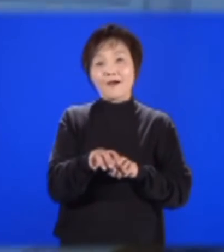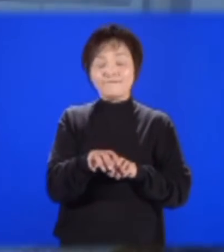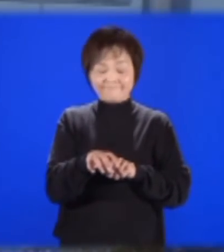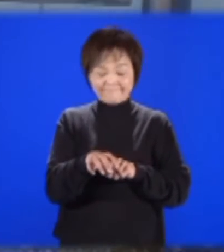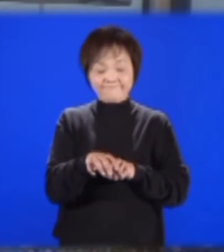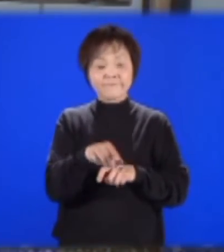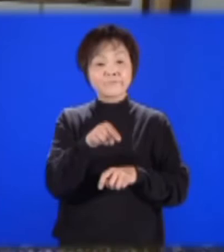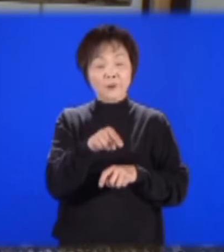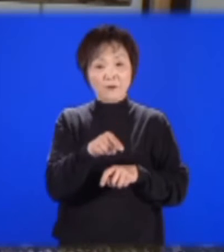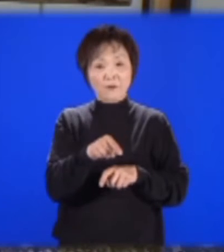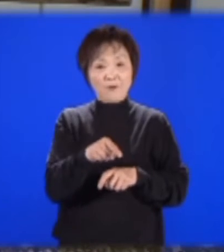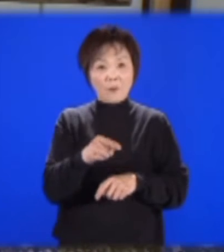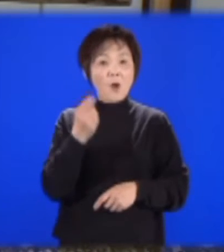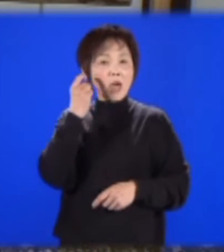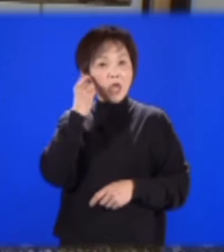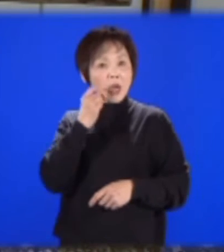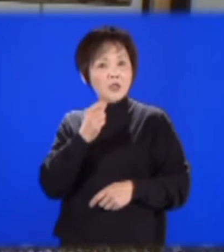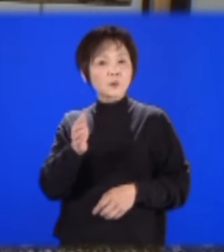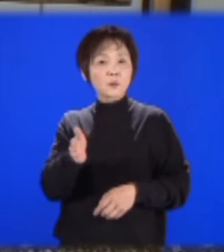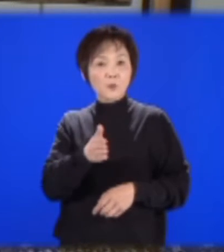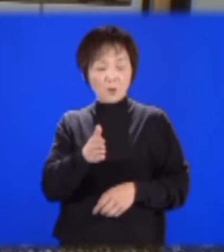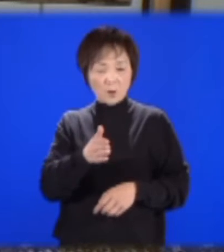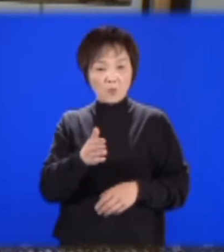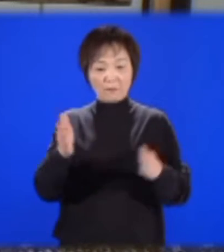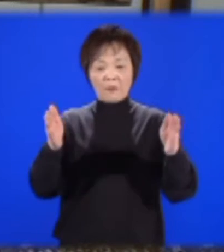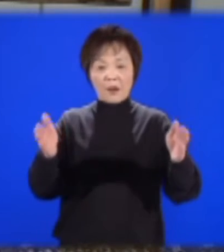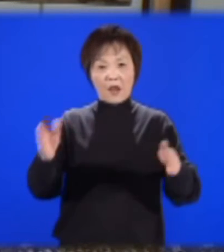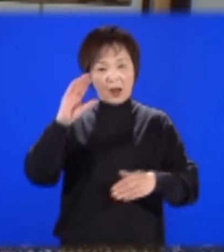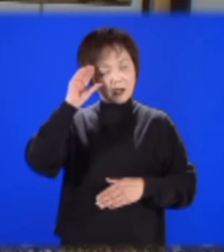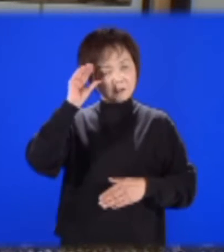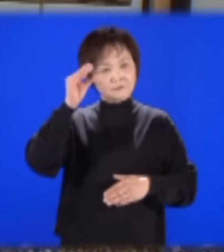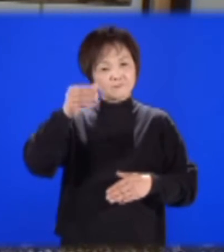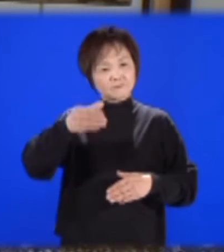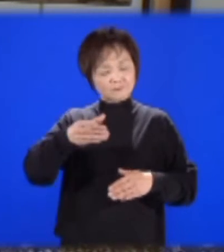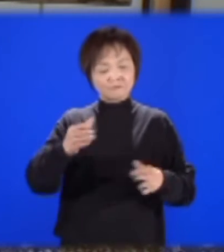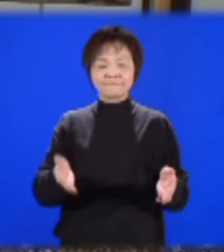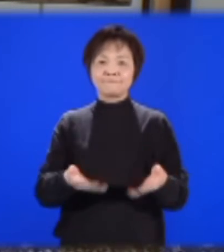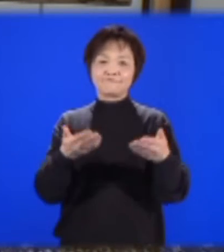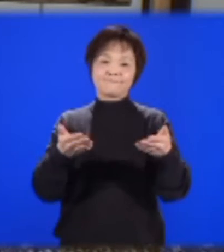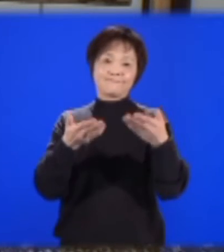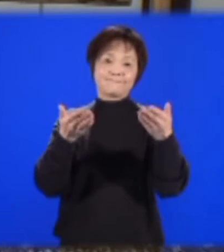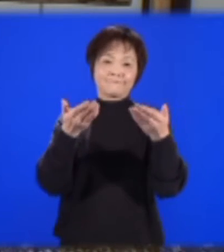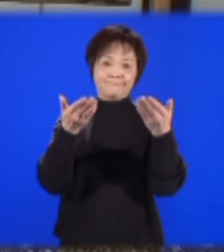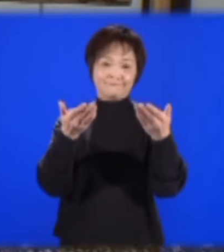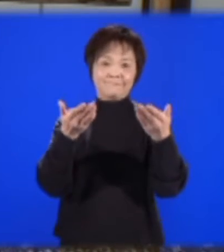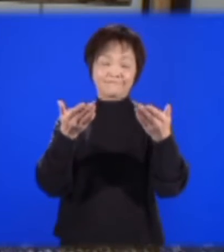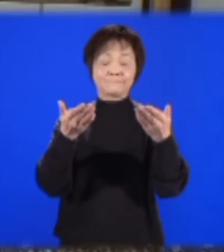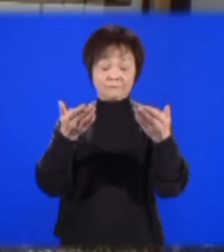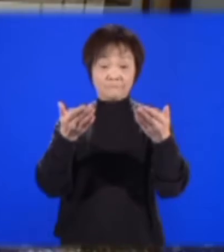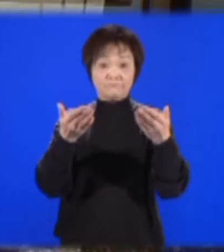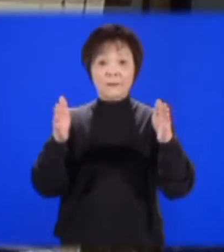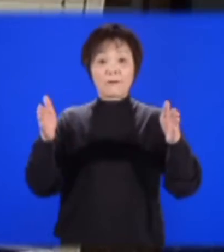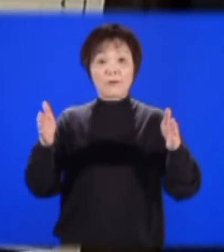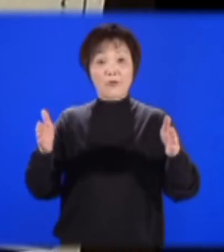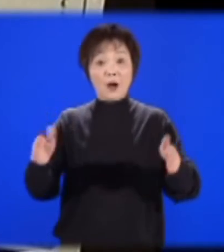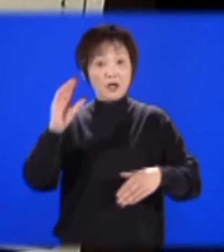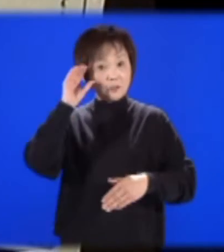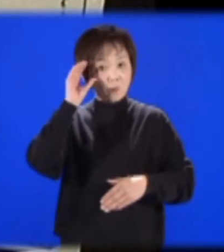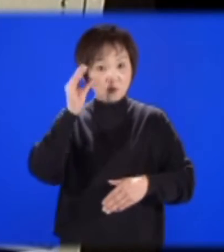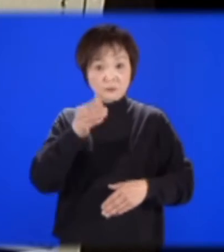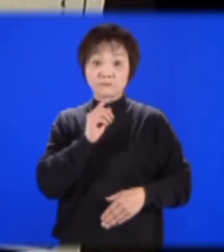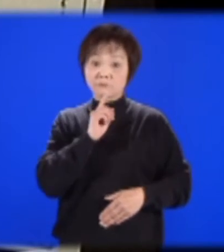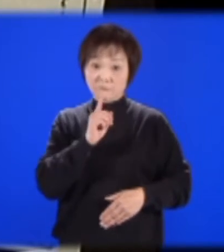。そこは、愛の宿として、江戸時代には大変にぎわったところなんです。愛の宿という